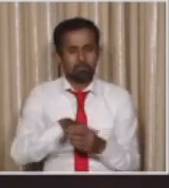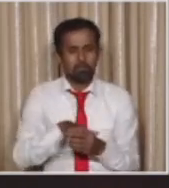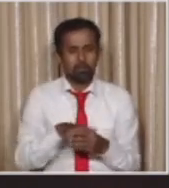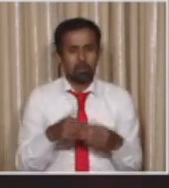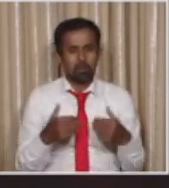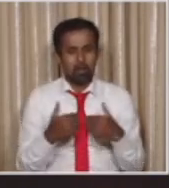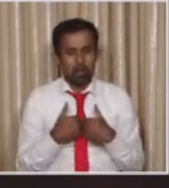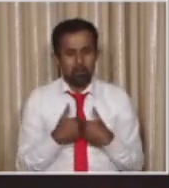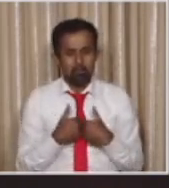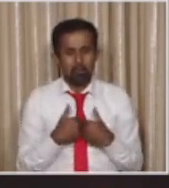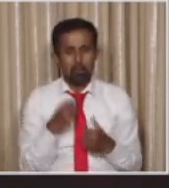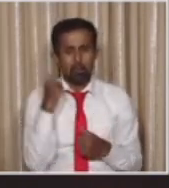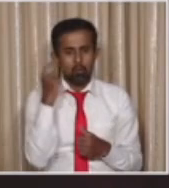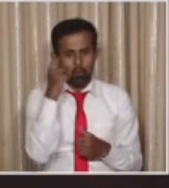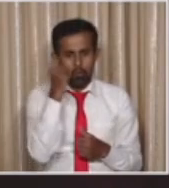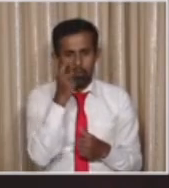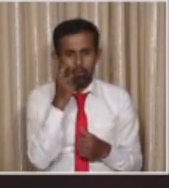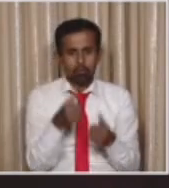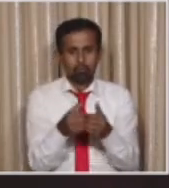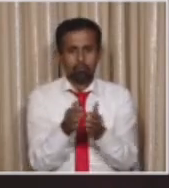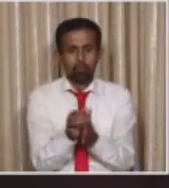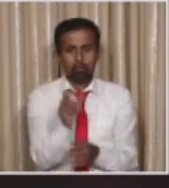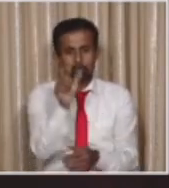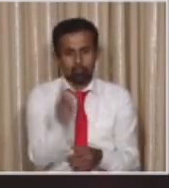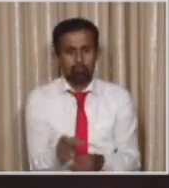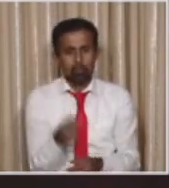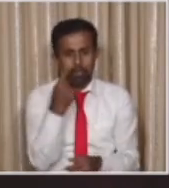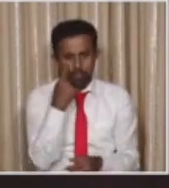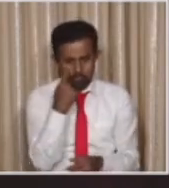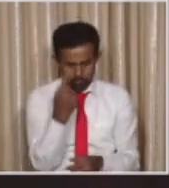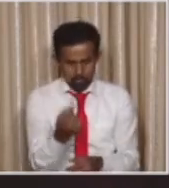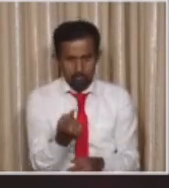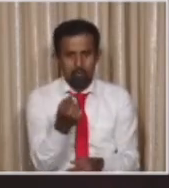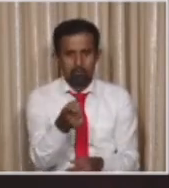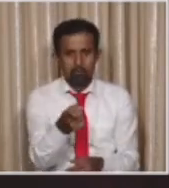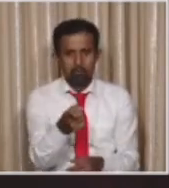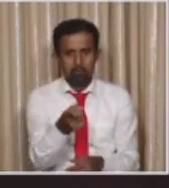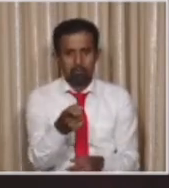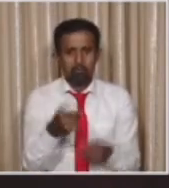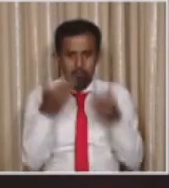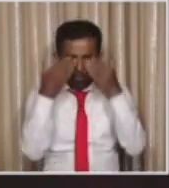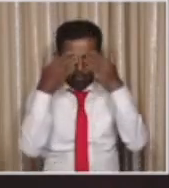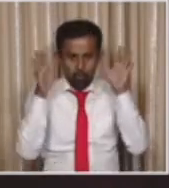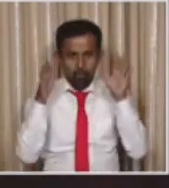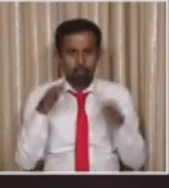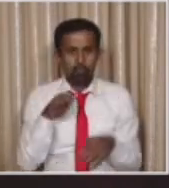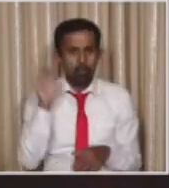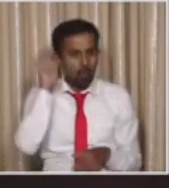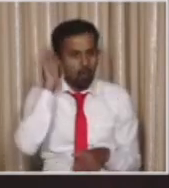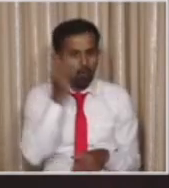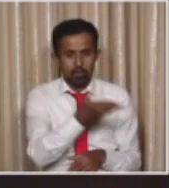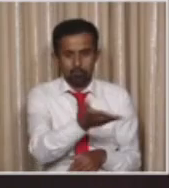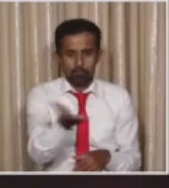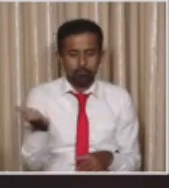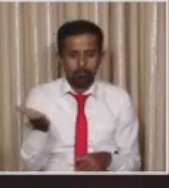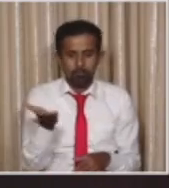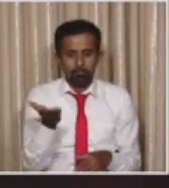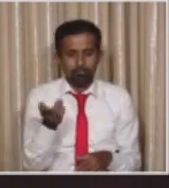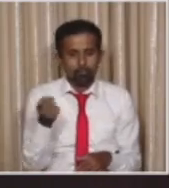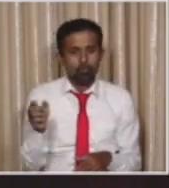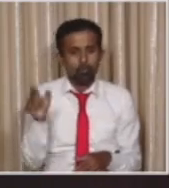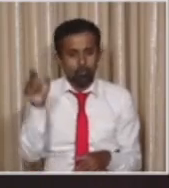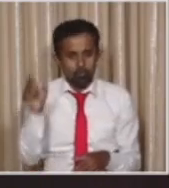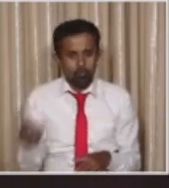අපි වෙන ස්වාධීන මිනිහෙක්ව දැක්කද කියලා මම ඊටාම අවංකව මේ සමාජෙන් මේ ප්‍රශ්නේ අහනවා